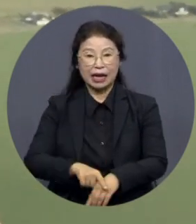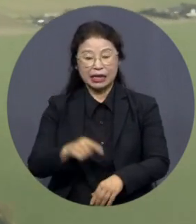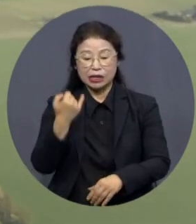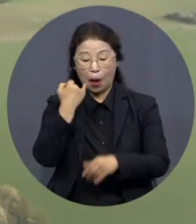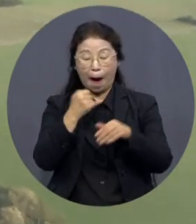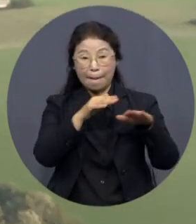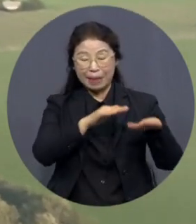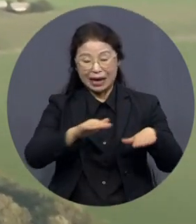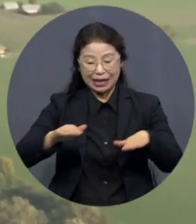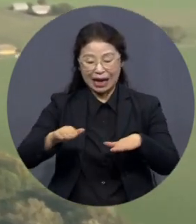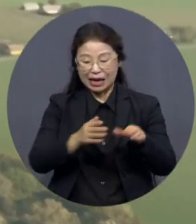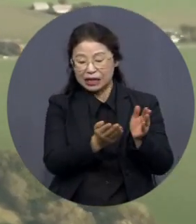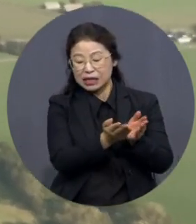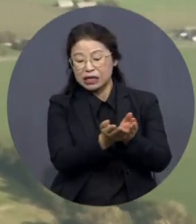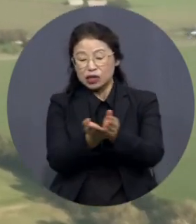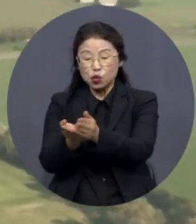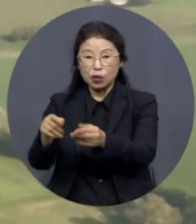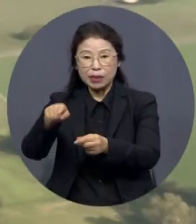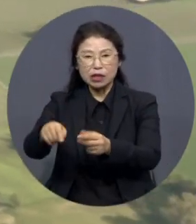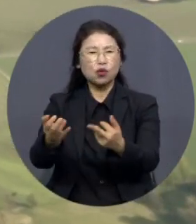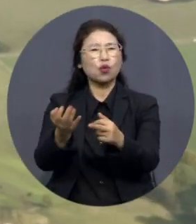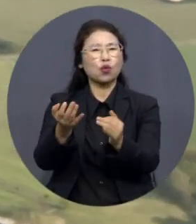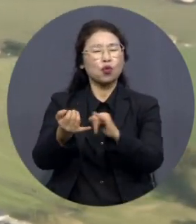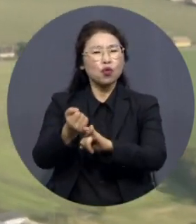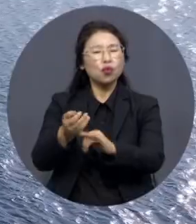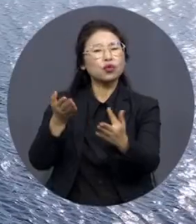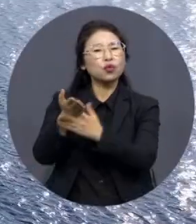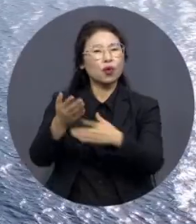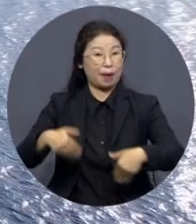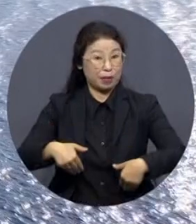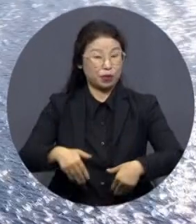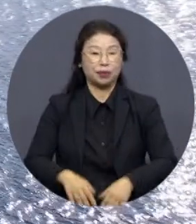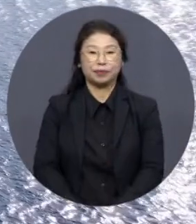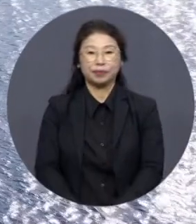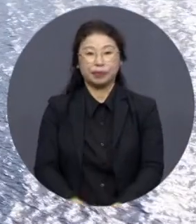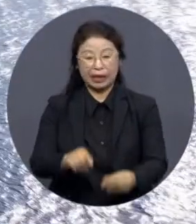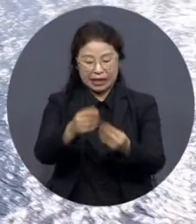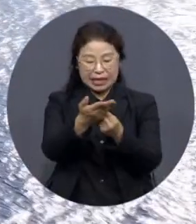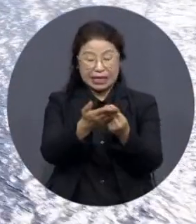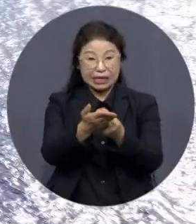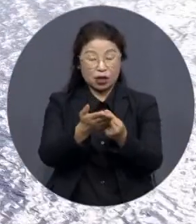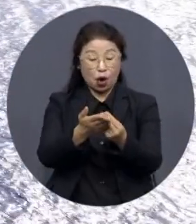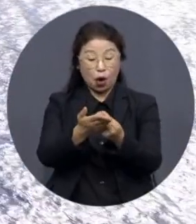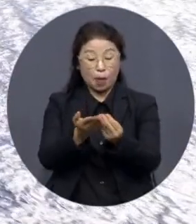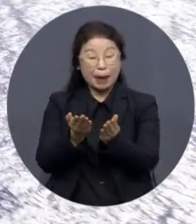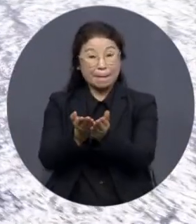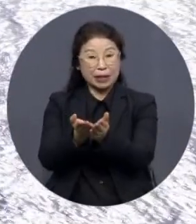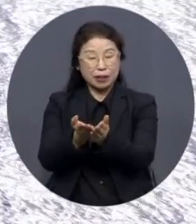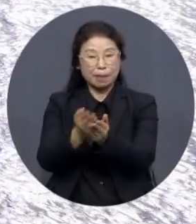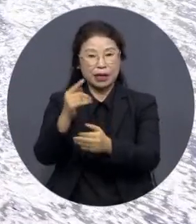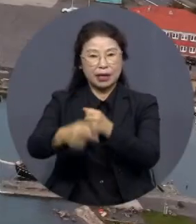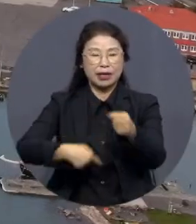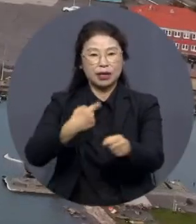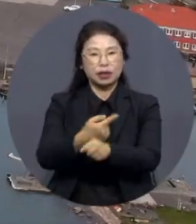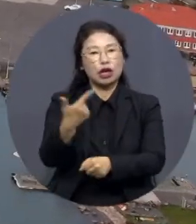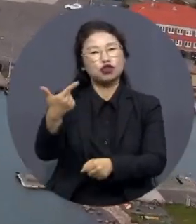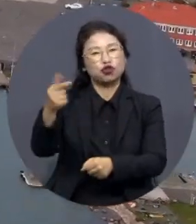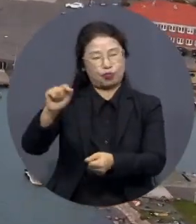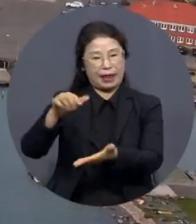지나 대서양으로 나가려면 이곳을 거쳐야 합니다. 본홀름 섬을 지나는 선박은 연간 6만